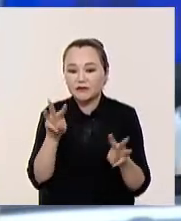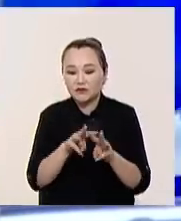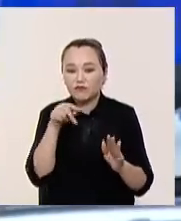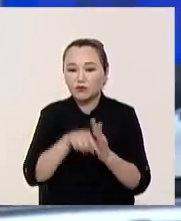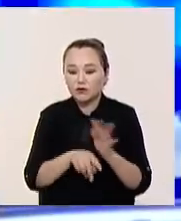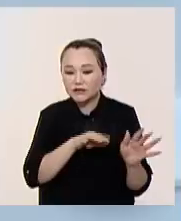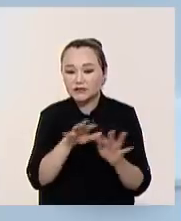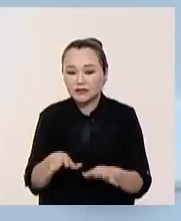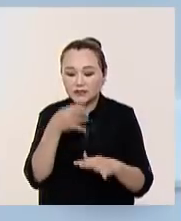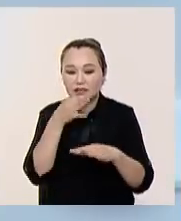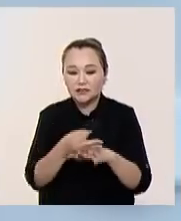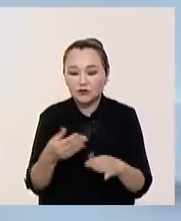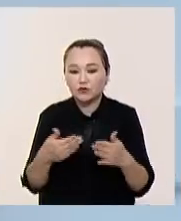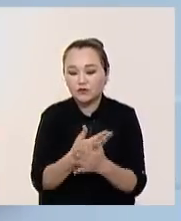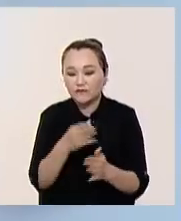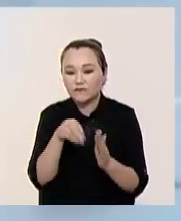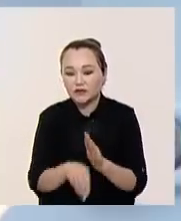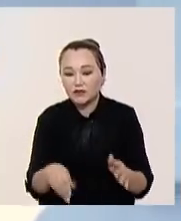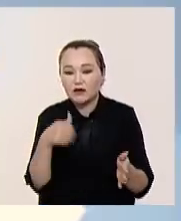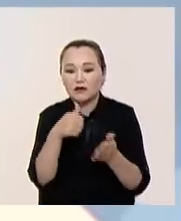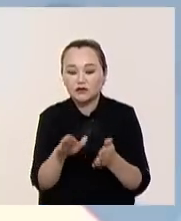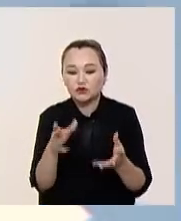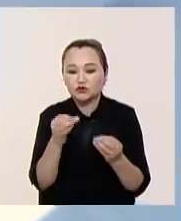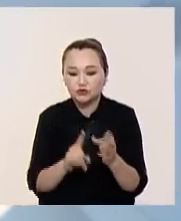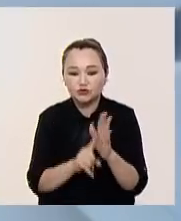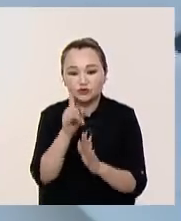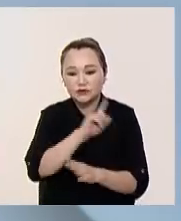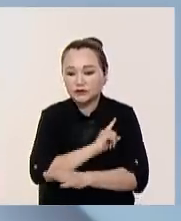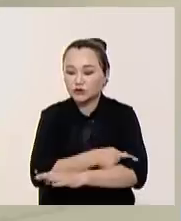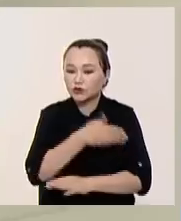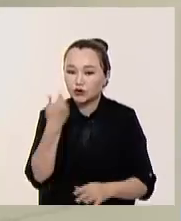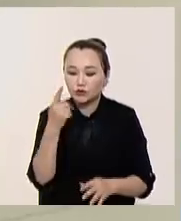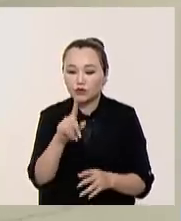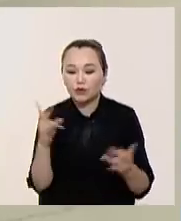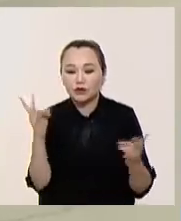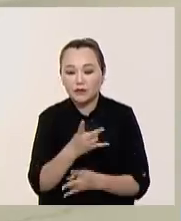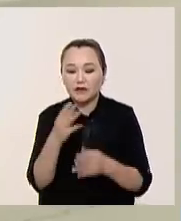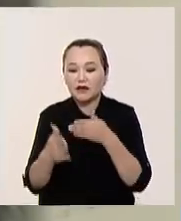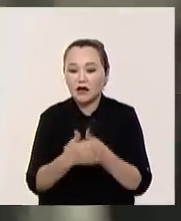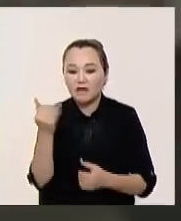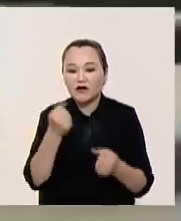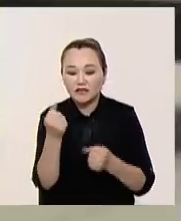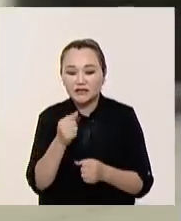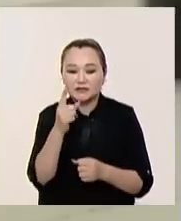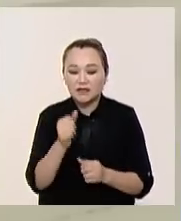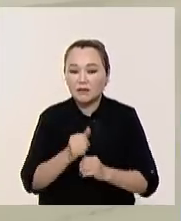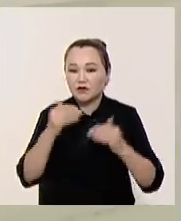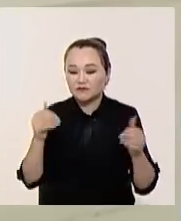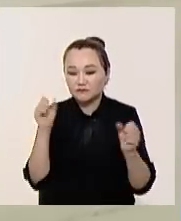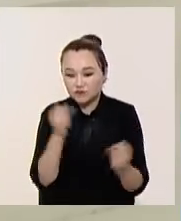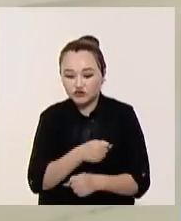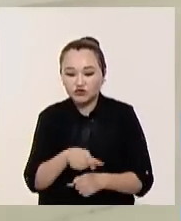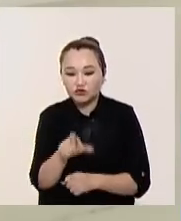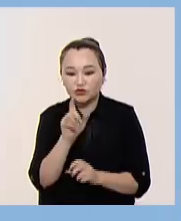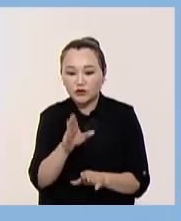внутренних дел комментировать нововведение отказались, так как оно еще не вступило в силу. Хотя о необходимости наказывать водителей за превышение скорости не только в